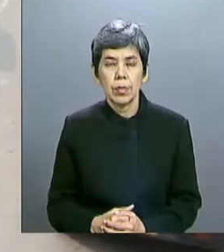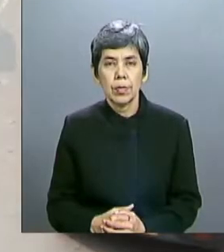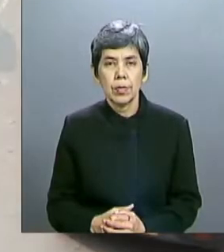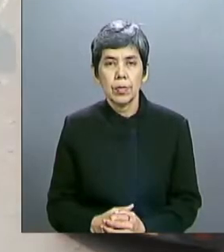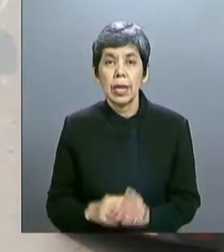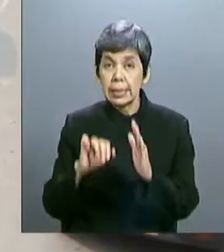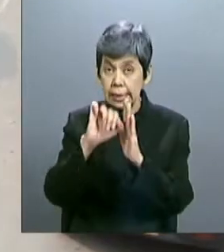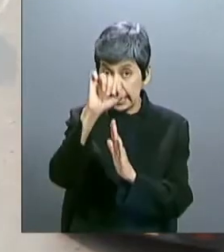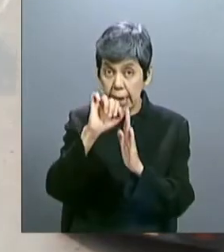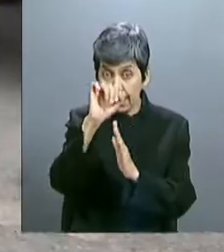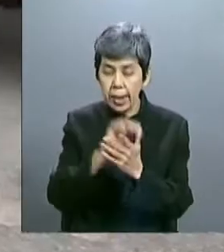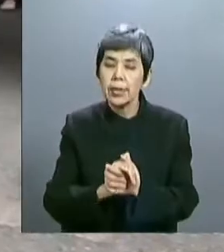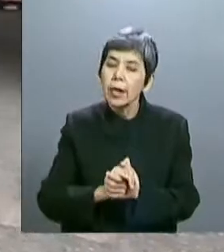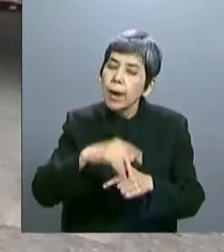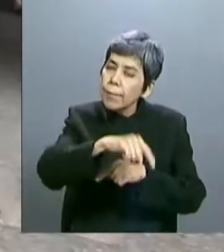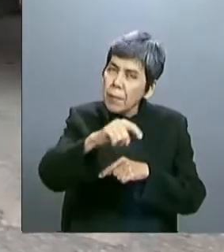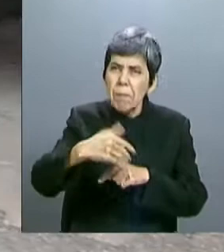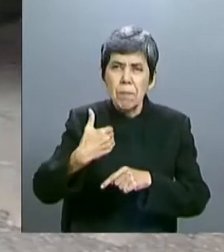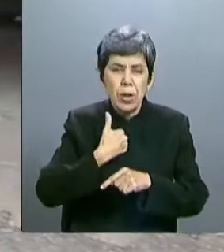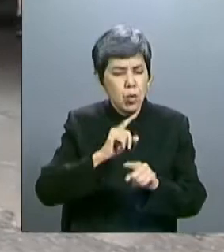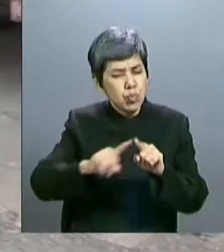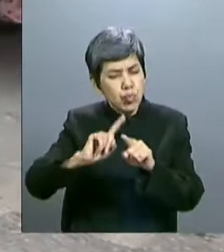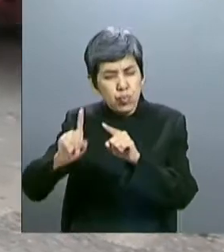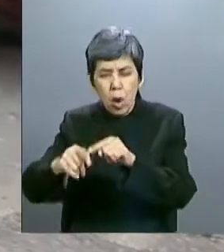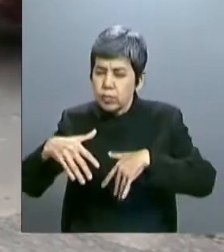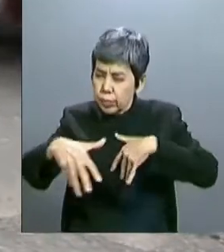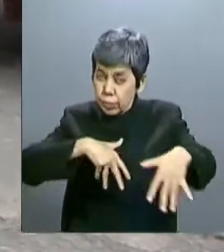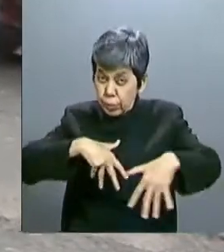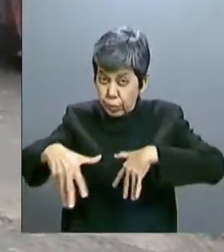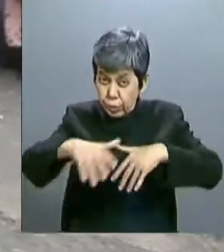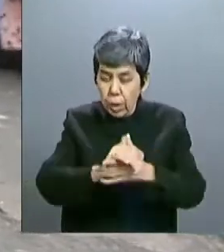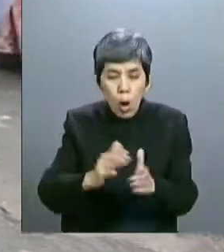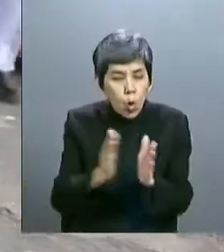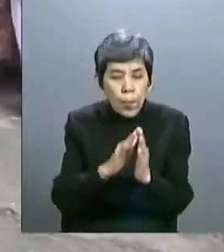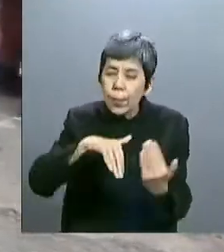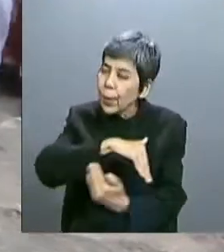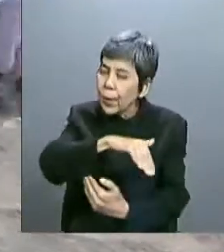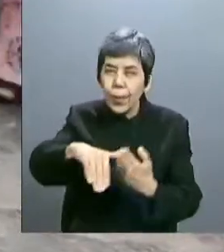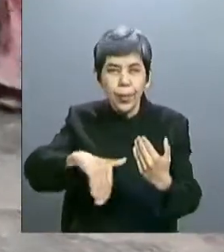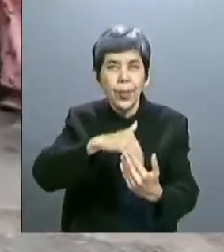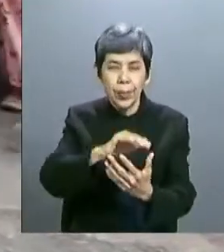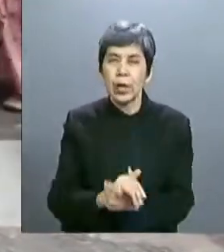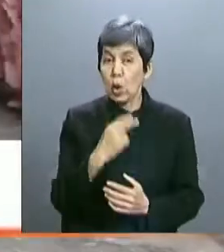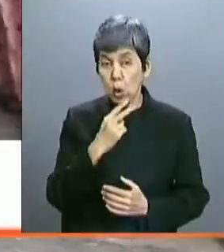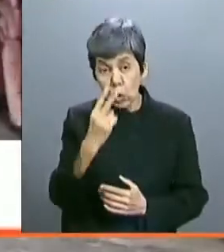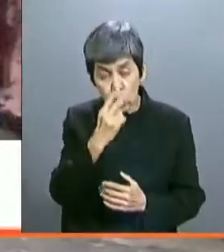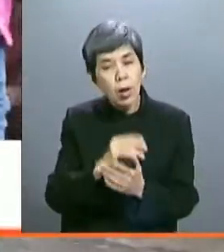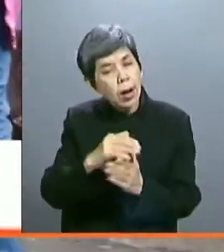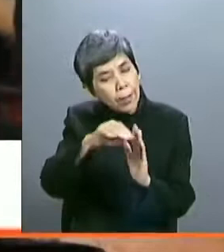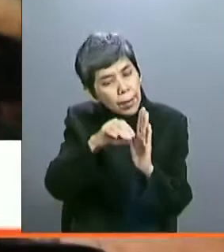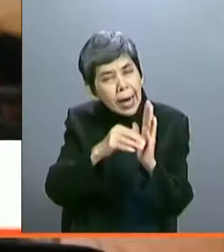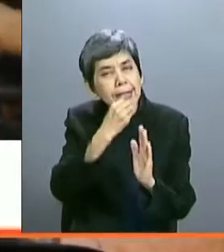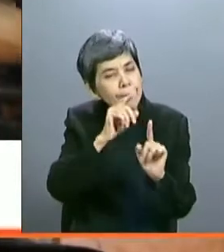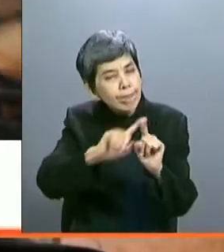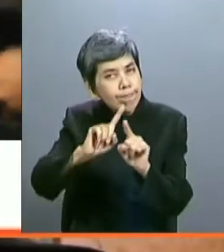เชียงใหม่เป็นพื้นที่ซึ่งมีความหลากหลายของผู้คนที่อยู่ร่วมกันอย่างกลมกลืนสะท้อนผ่านเมนูอาหารที่หลากหล